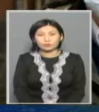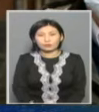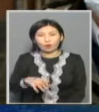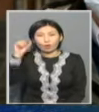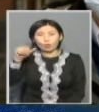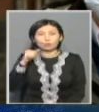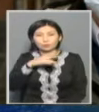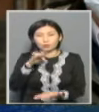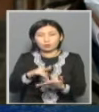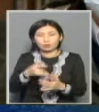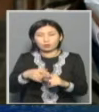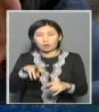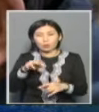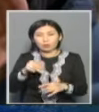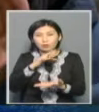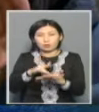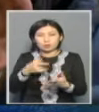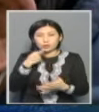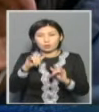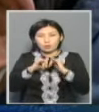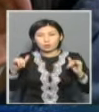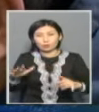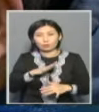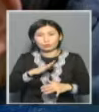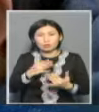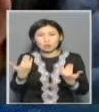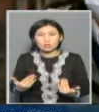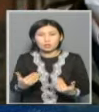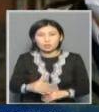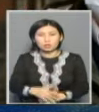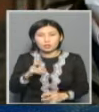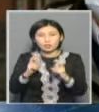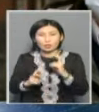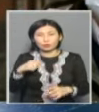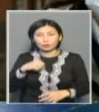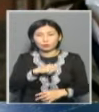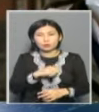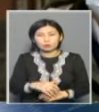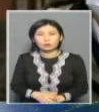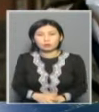моноқала дейміз ғой, соның экономикасын арттырттандыру мақсатында зауыт өзін